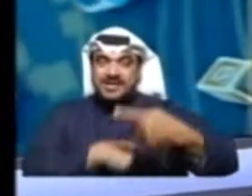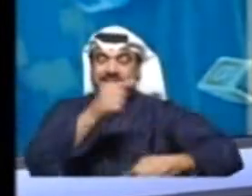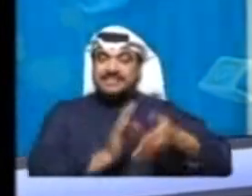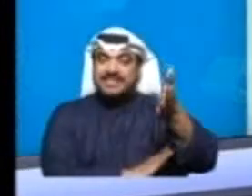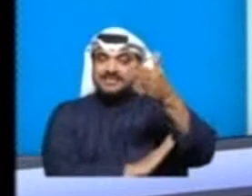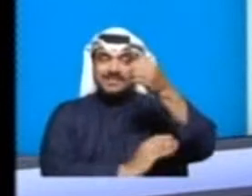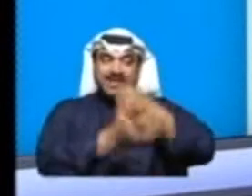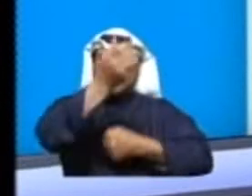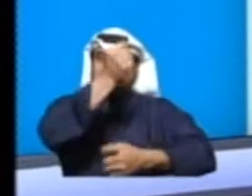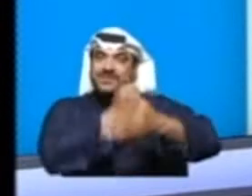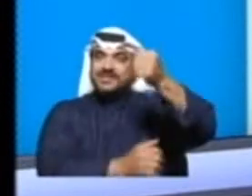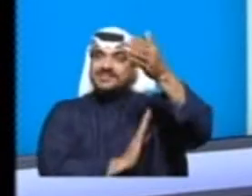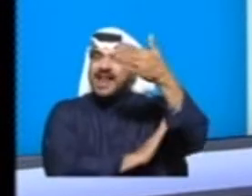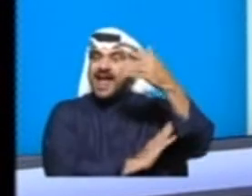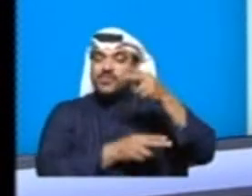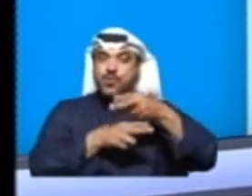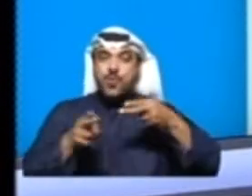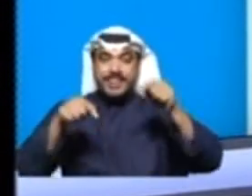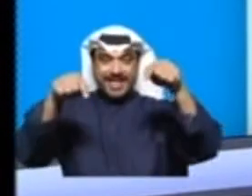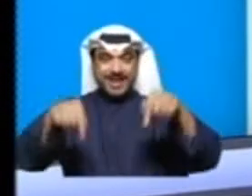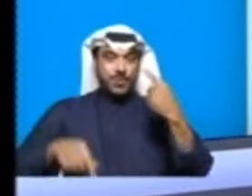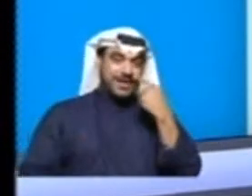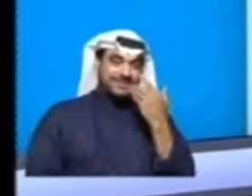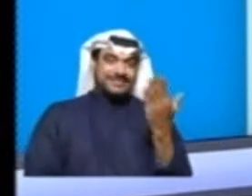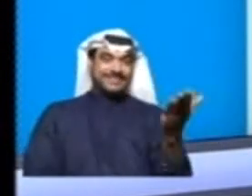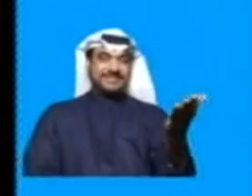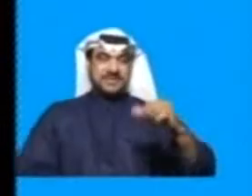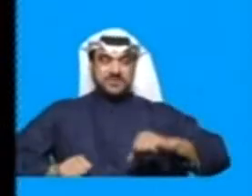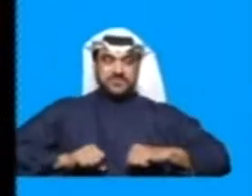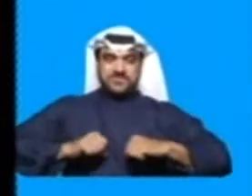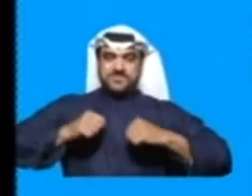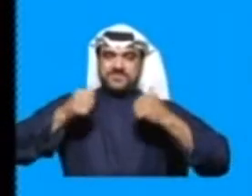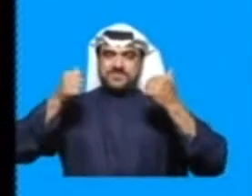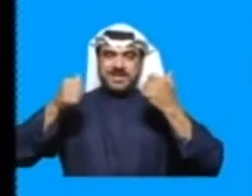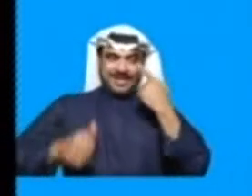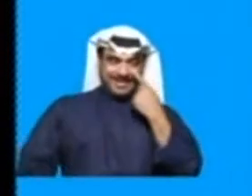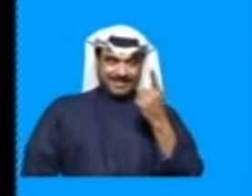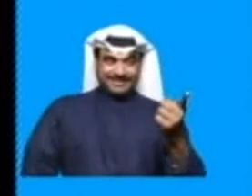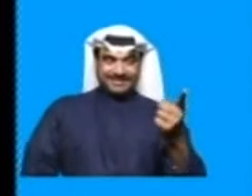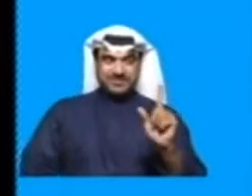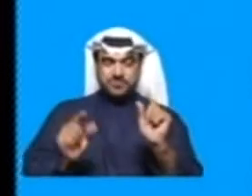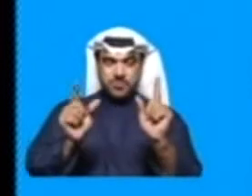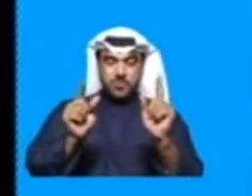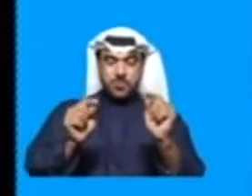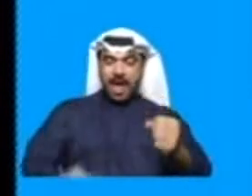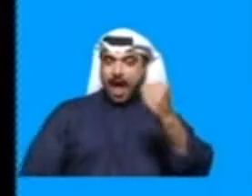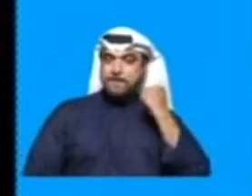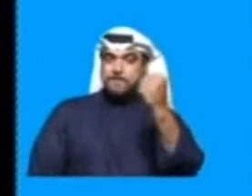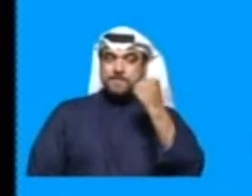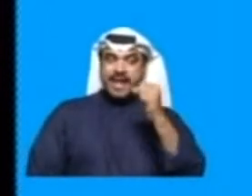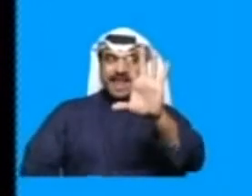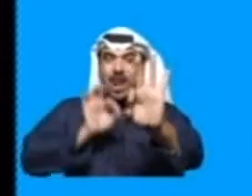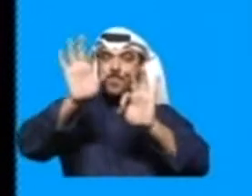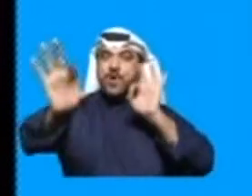راية الكويت في المحافل الدولية. وها نحن اليوم نفتقر بنموذج آخر وليس بالأخير، بطل المنتخب